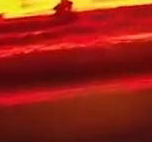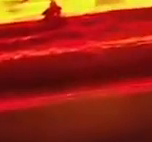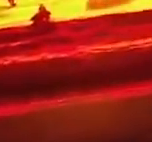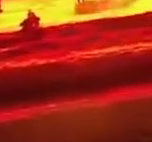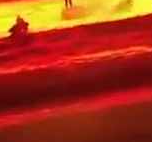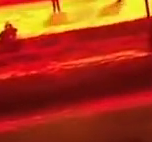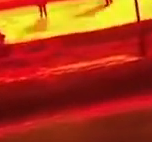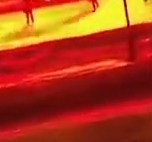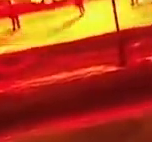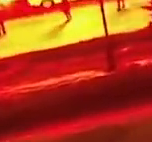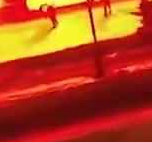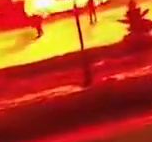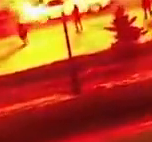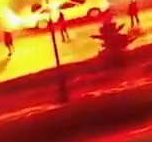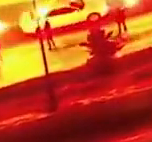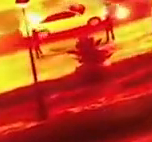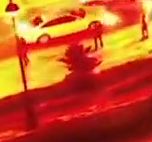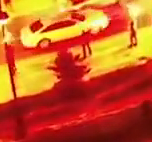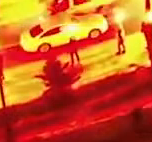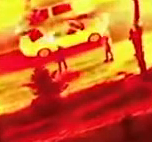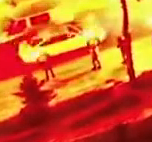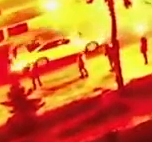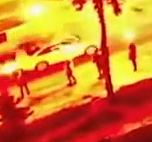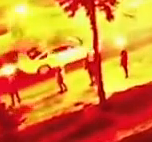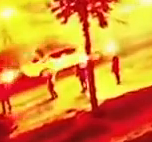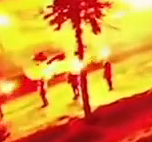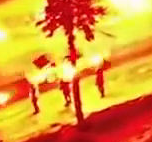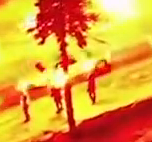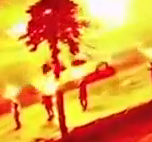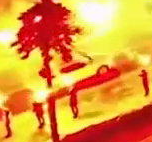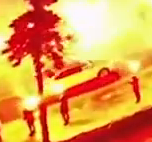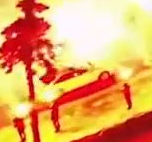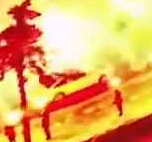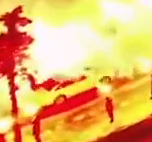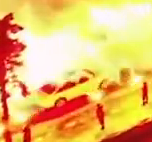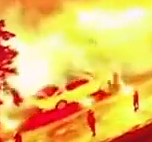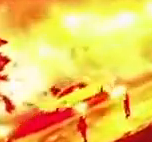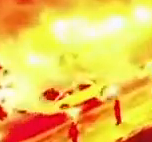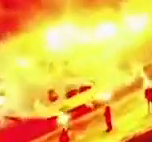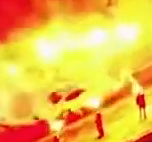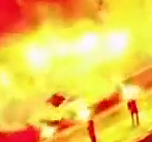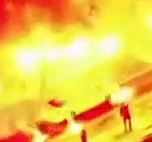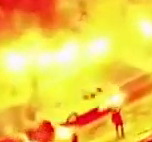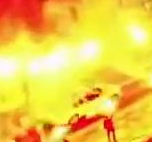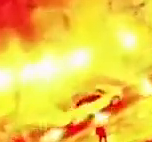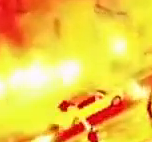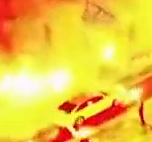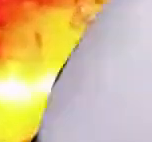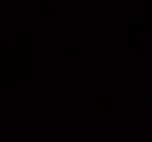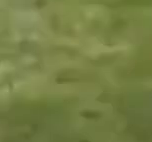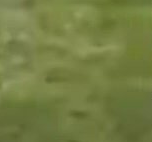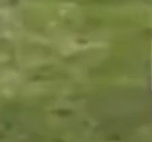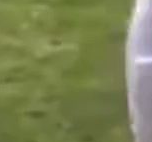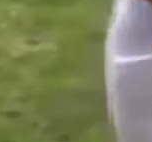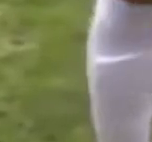היה מרהיב כל כך שהשחקנים נתנו הצגה במשחק והעלו את הקבוצה לשמינית הגמר עם 3-1 מרהיב לא פחות.